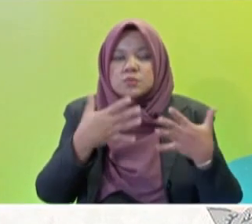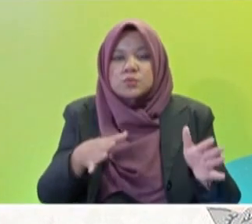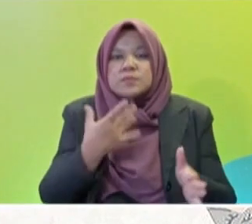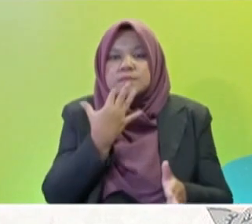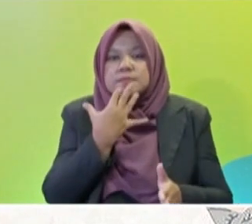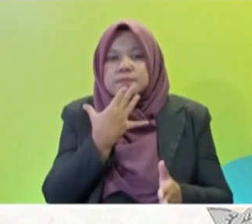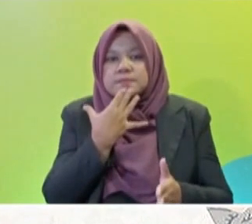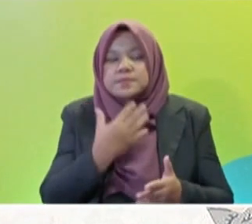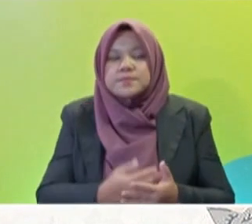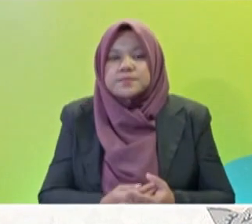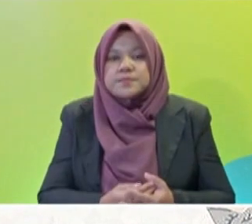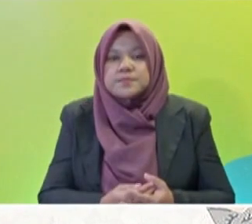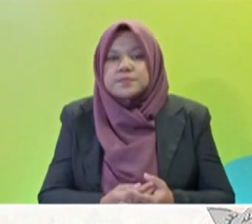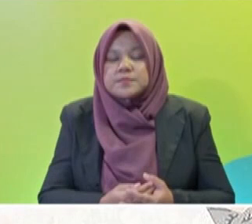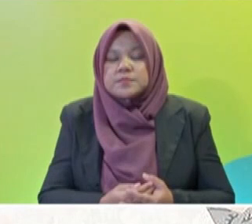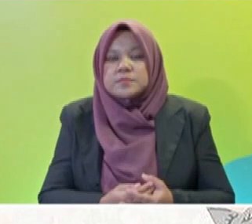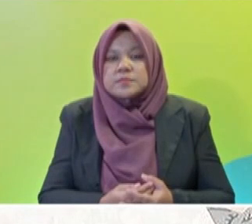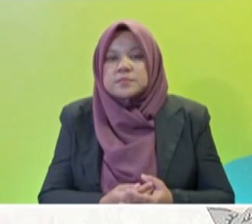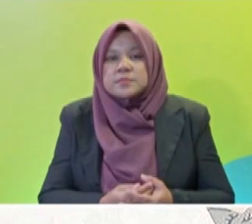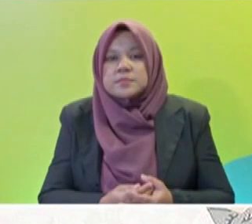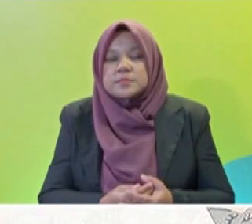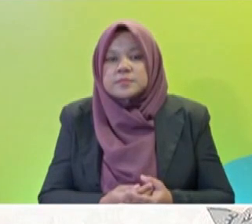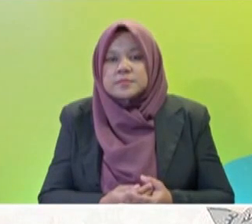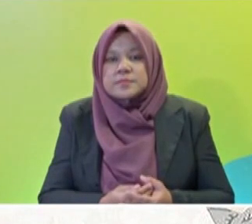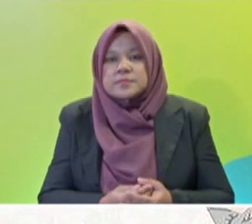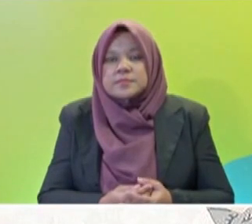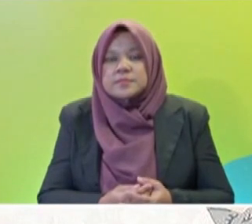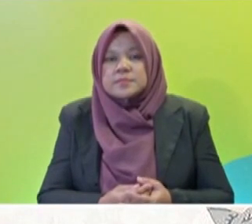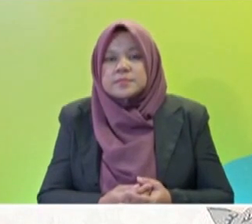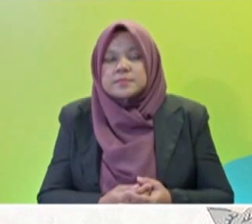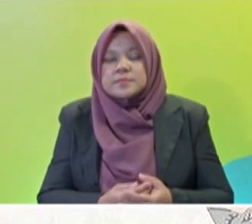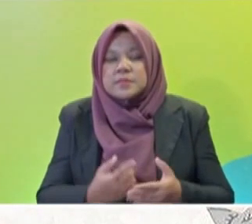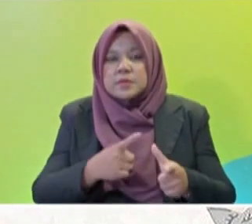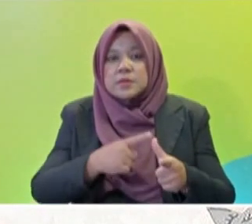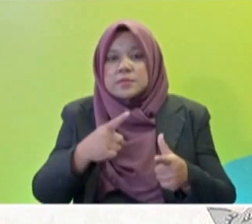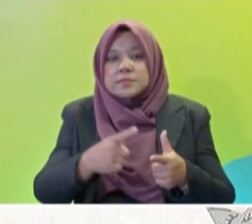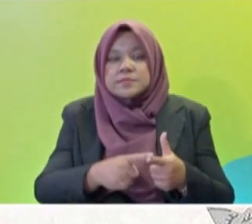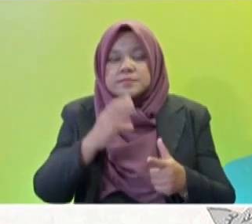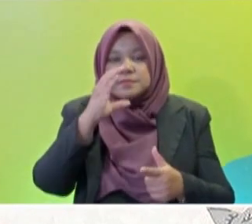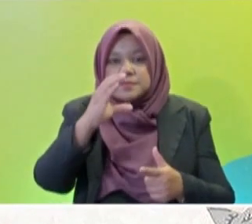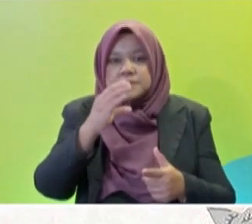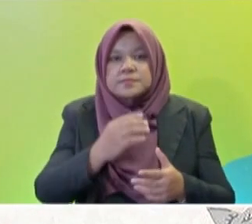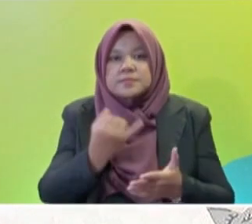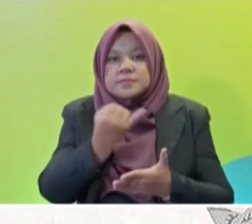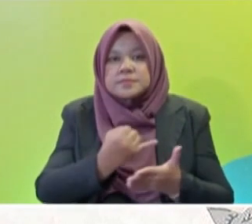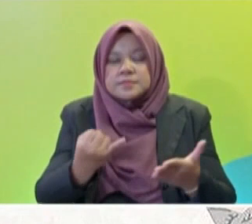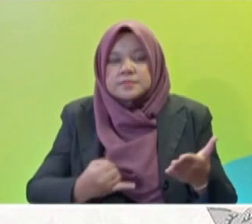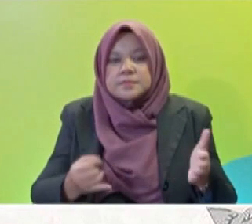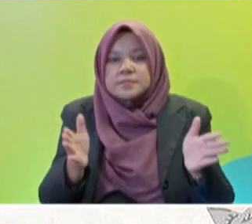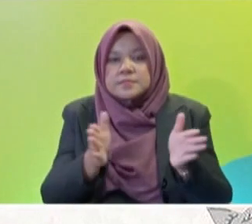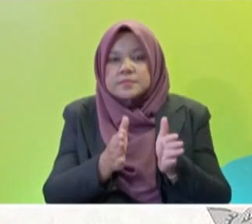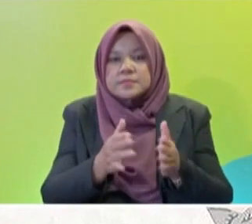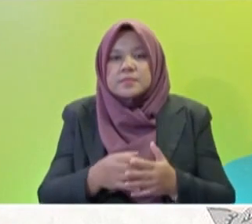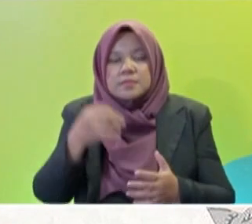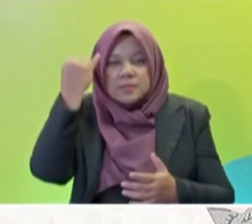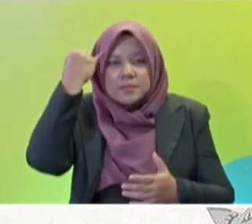jadi eee dibuat pede eee penelitiannya di situ oke kemudian yang raja adalah karena yang kecil ee